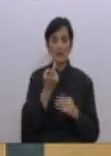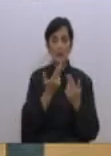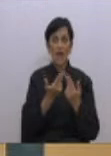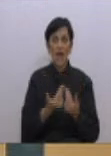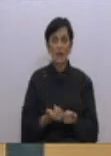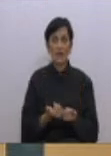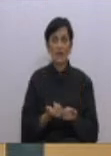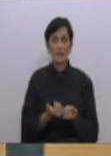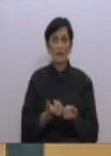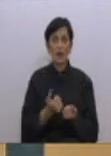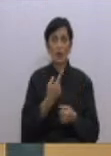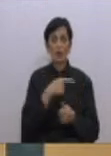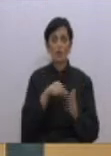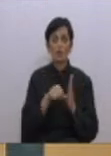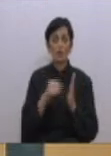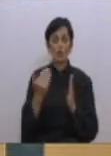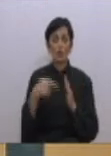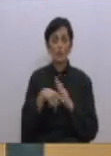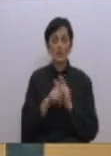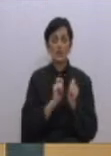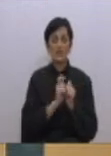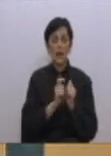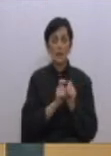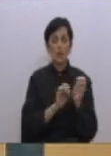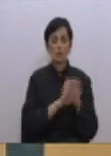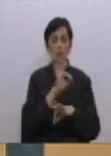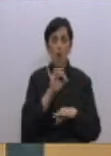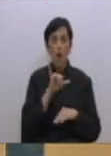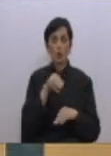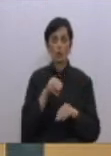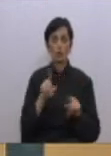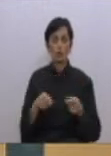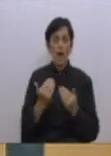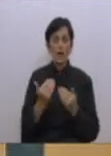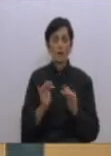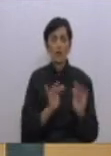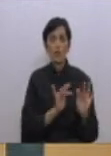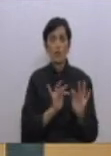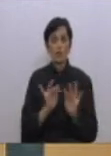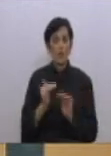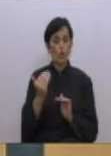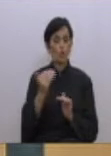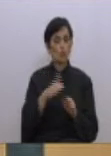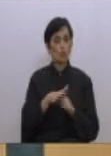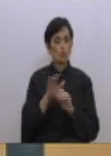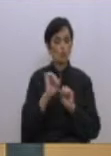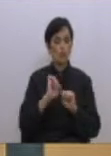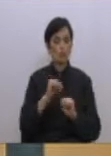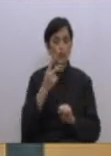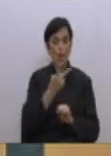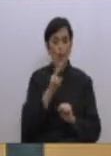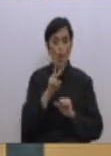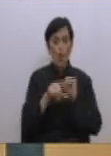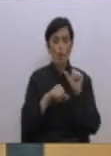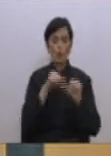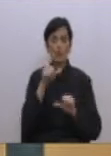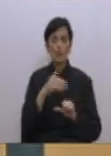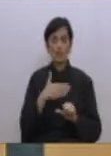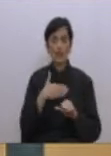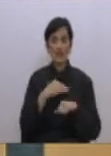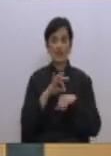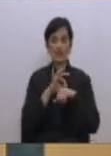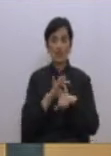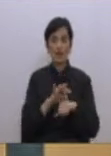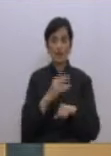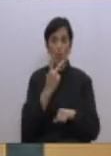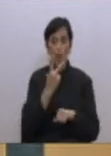აღიარება. დონორების მიერ დაფინანსებული პროექტების აუდიტები ხორციელდება მათი პროცესის სრული დაცვით. 2022 წელს ჩვენ ჩავატარეთ